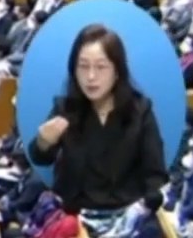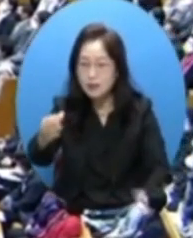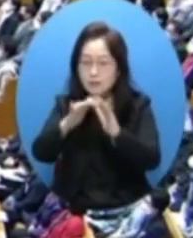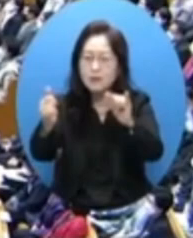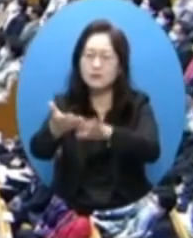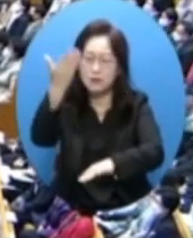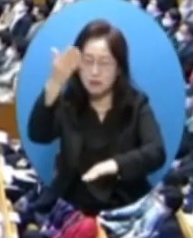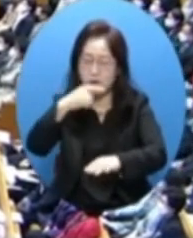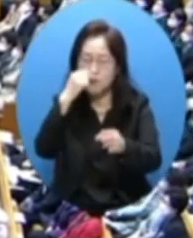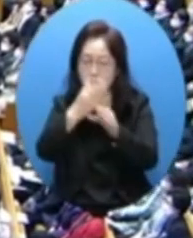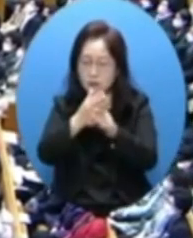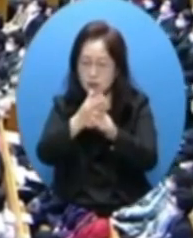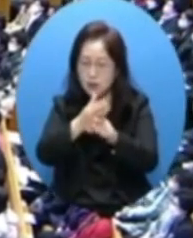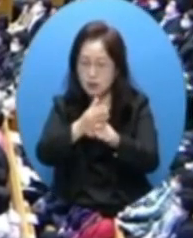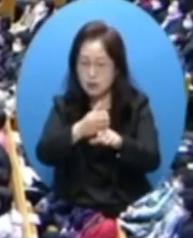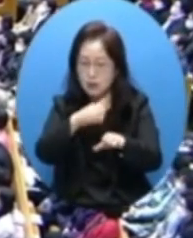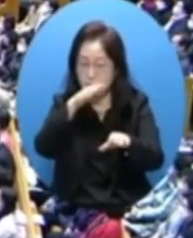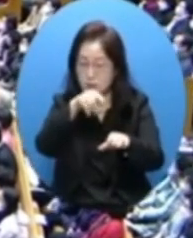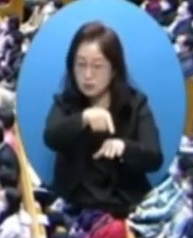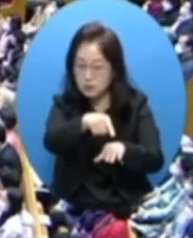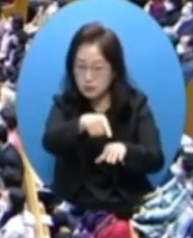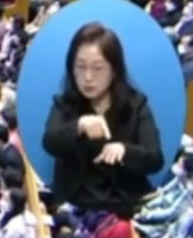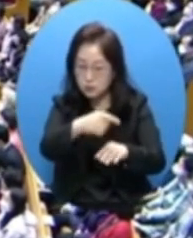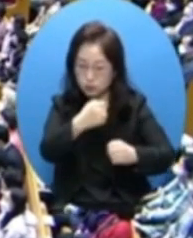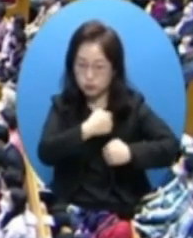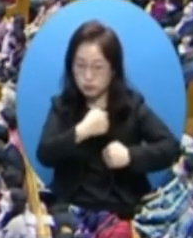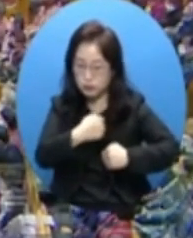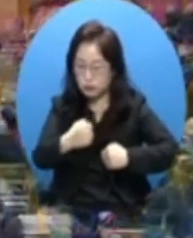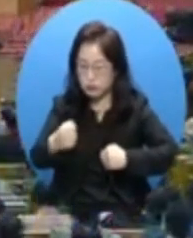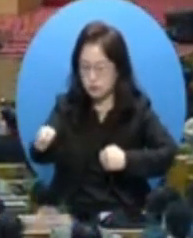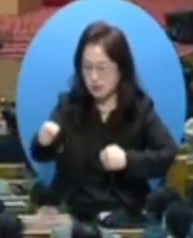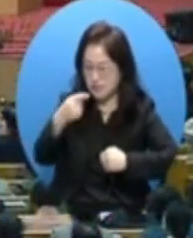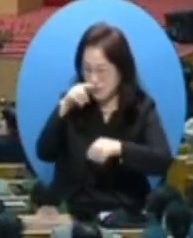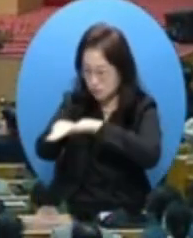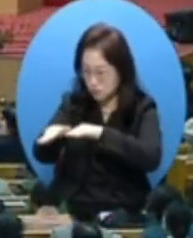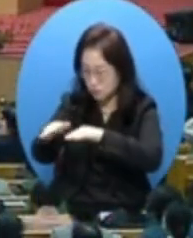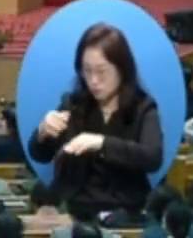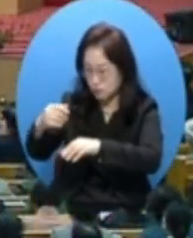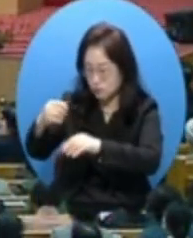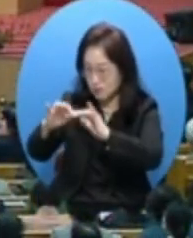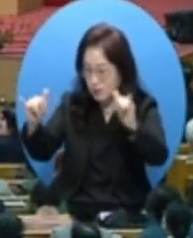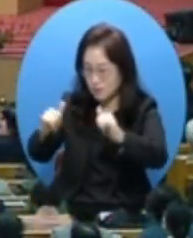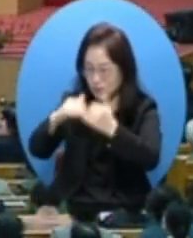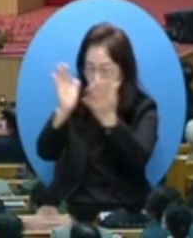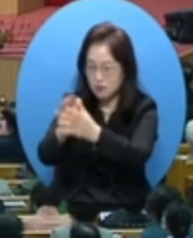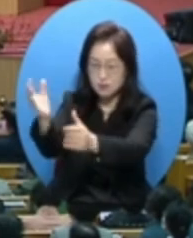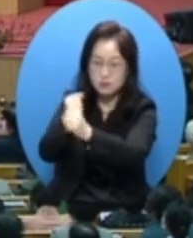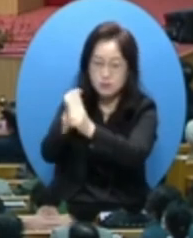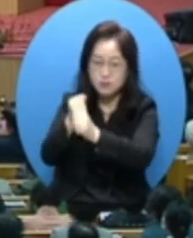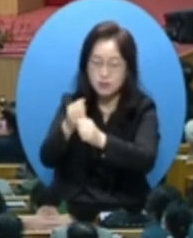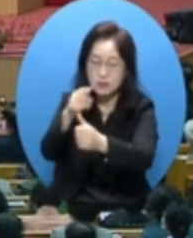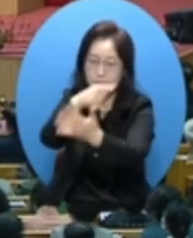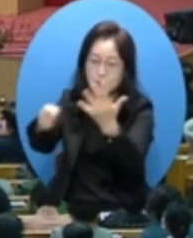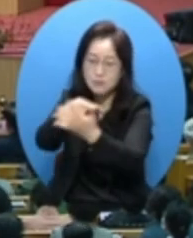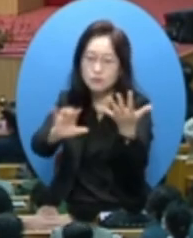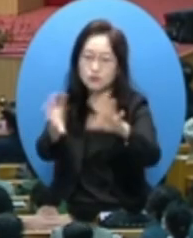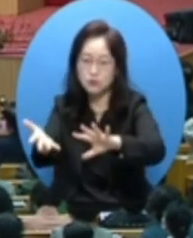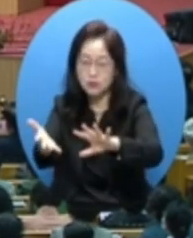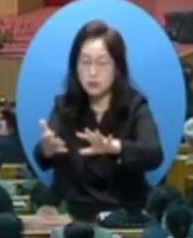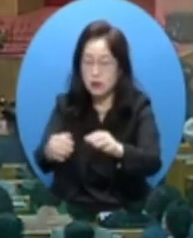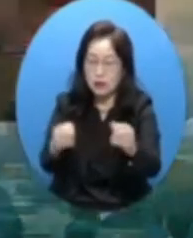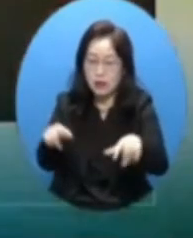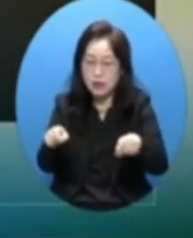공산 군에서 살해당해 죽고 그 죽음을 피해서 배를 타고 나온